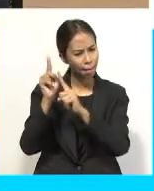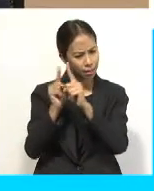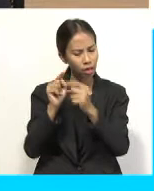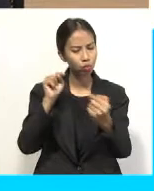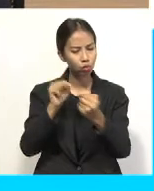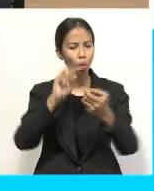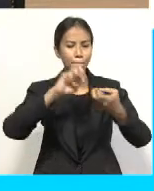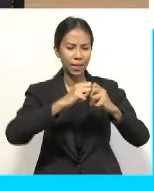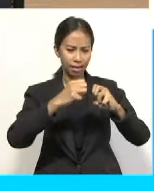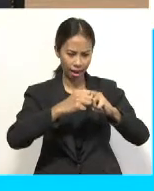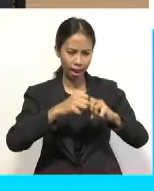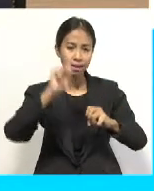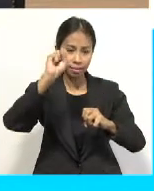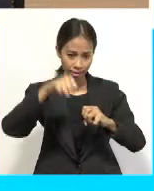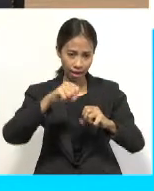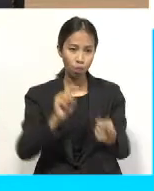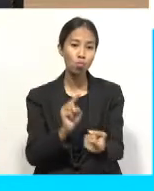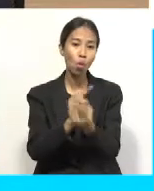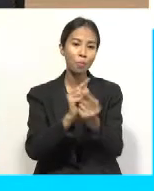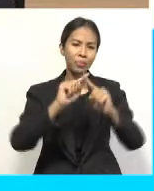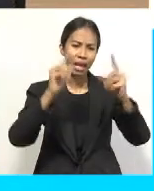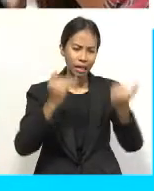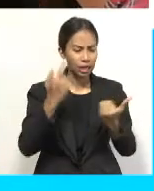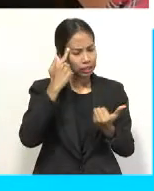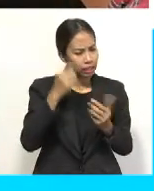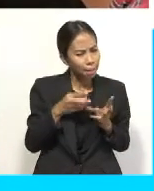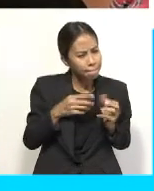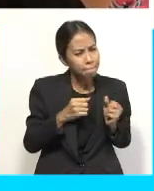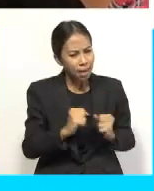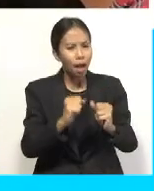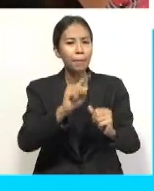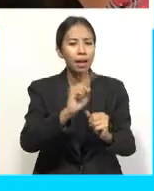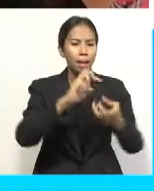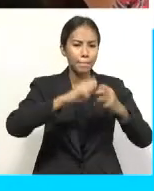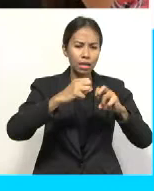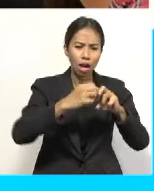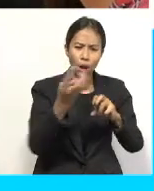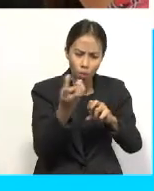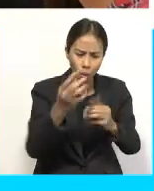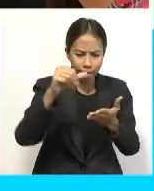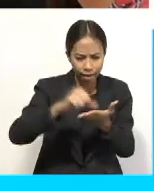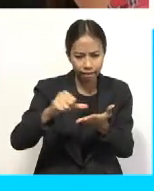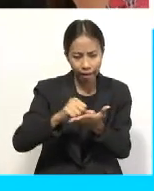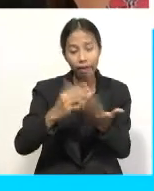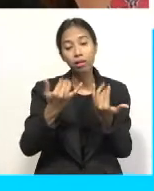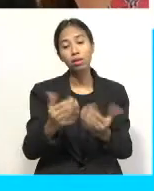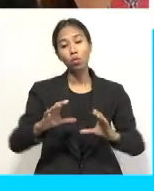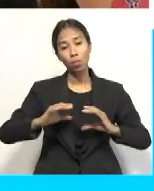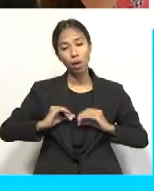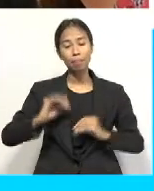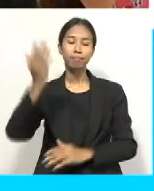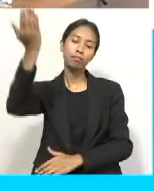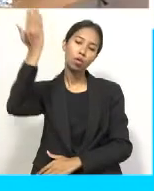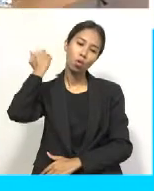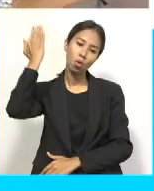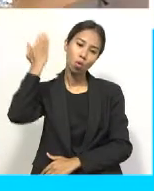ซึ่งก็ได้หาแนวทางในการแก้ปัญหาเนี่ยก็คือพยายามที่จะหาแนวทางให้เกิดปัญหาน้อยที่สุดแล้วเขาบอกว่าต้องยอมรับด้วยนะครับว่าที่ผ่านมาในการจั